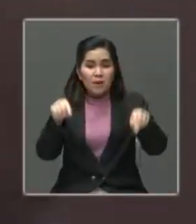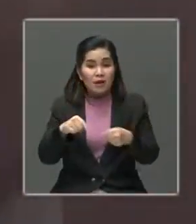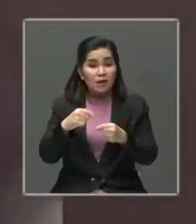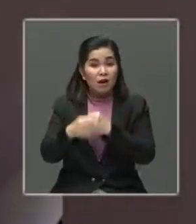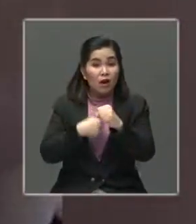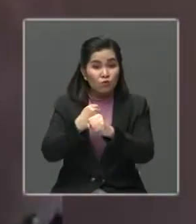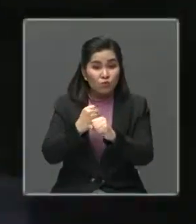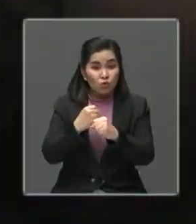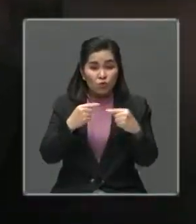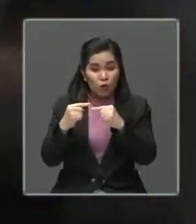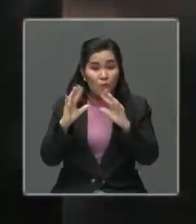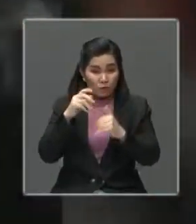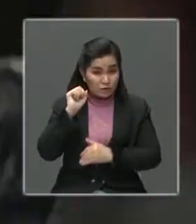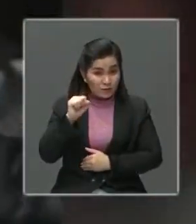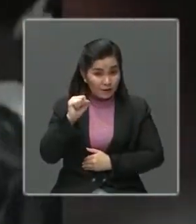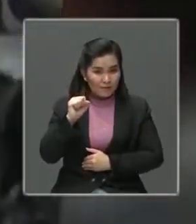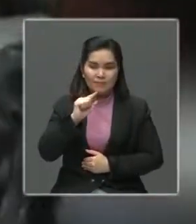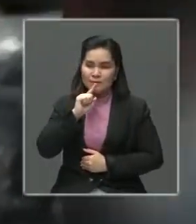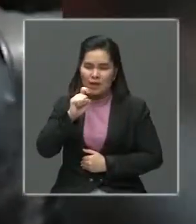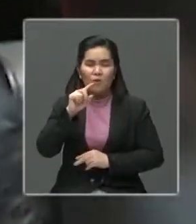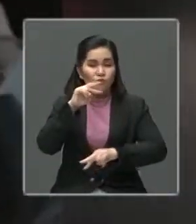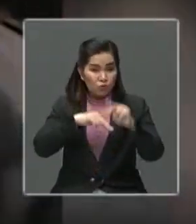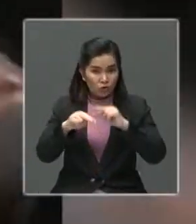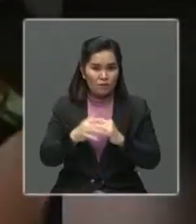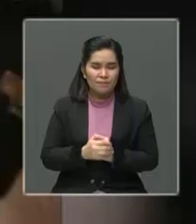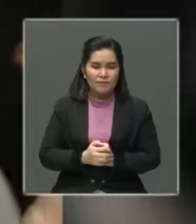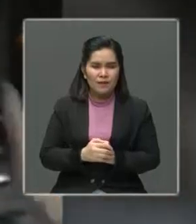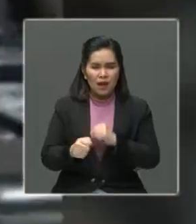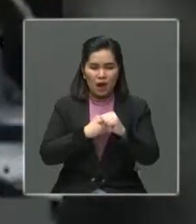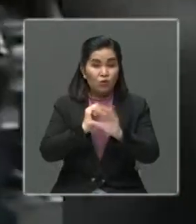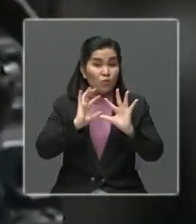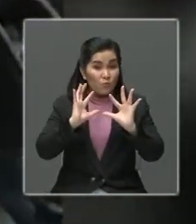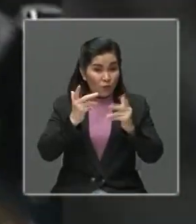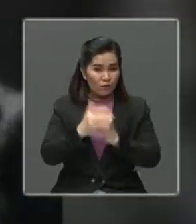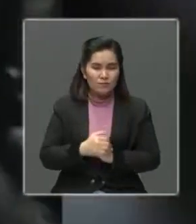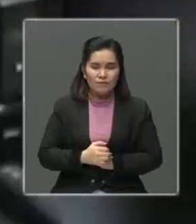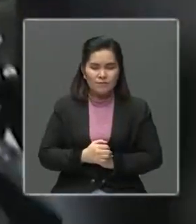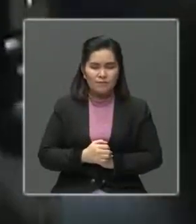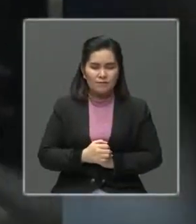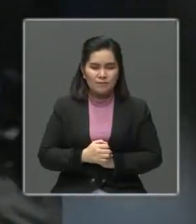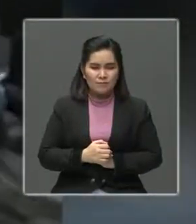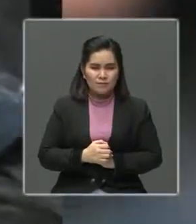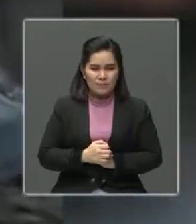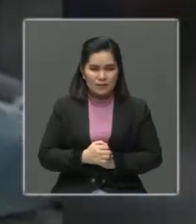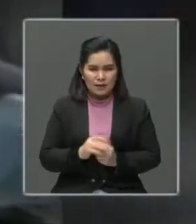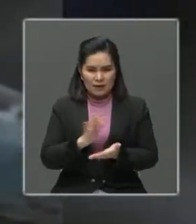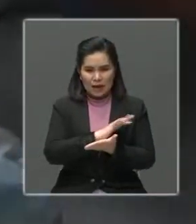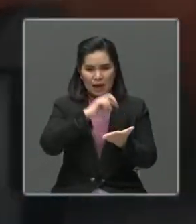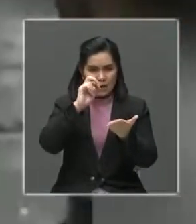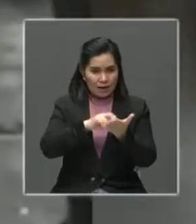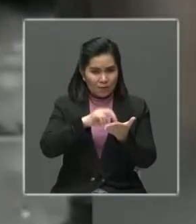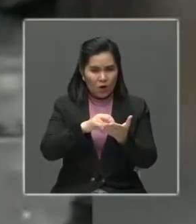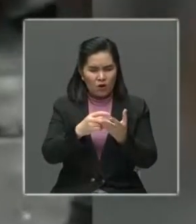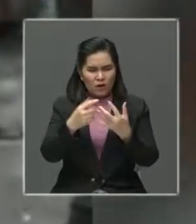ขาดต่อจริงไหมนะคะแล้วก็ไอการขาดต่อใบอนุญาตเนี่ยมันจะมีผลต่อเอกสารรับรองการคำ